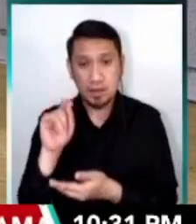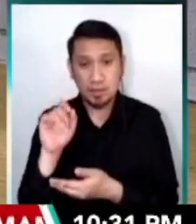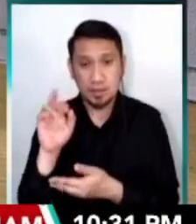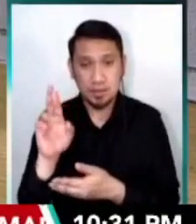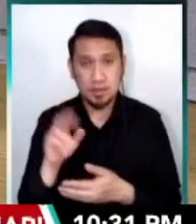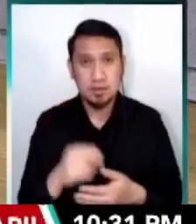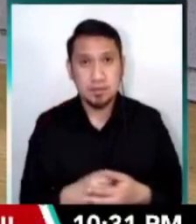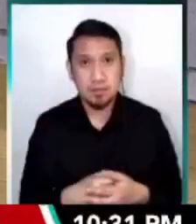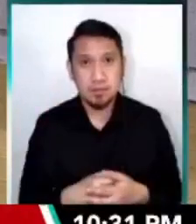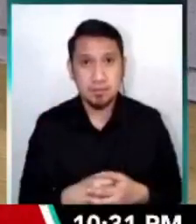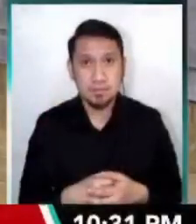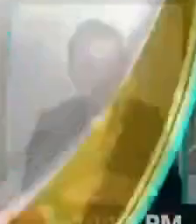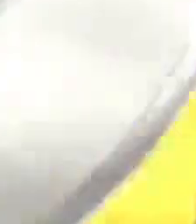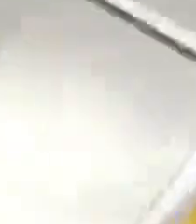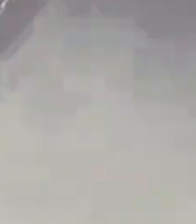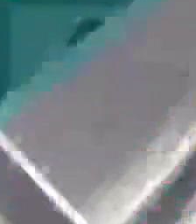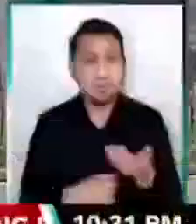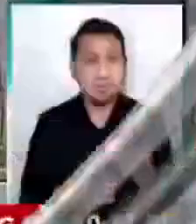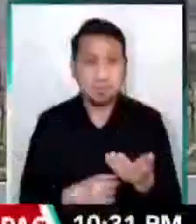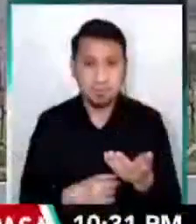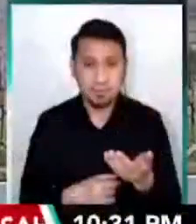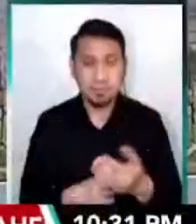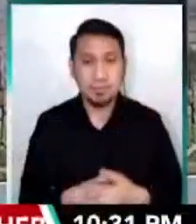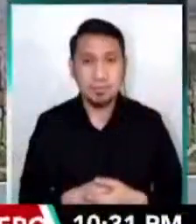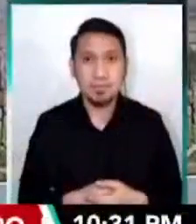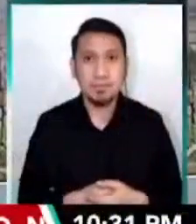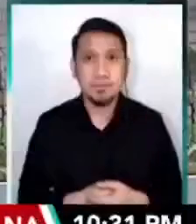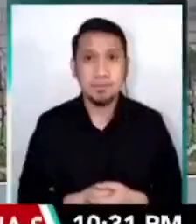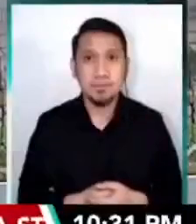May report si Tina Panganiban Perez.